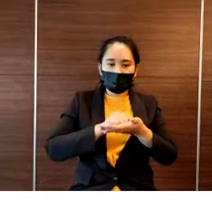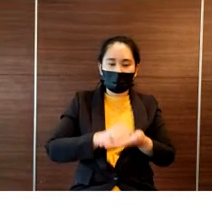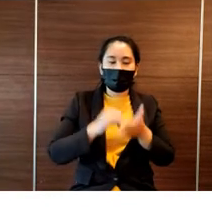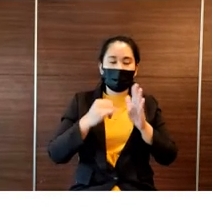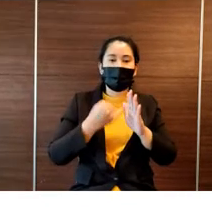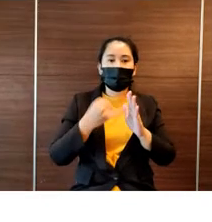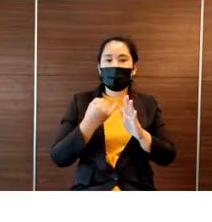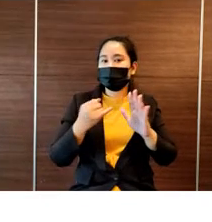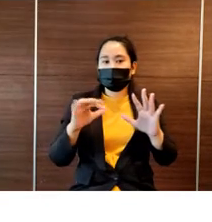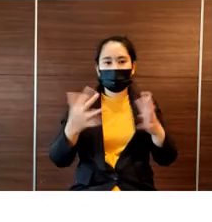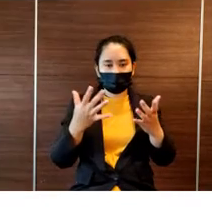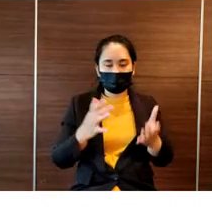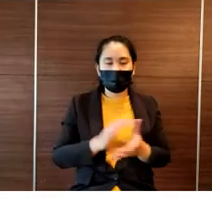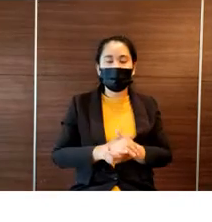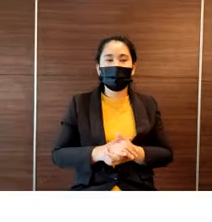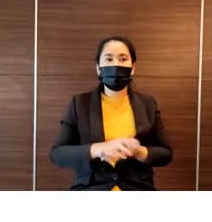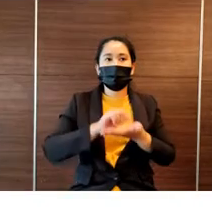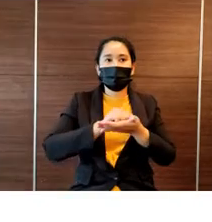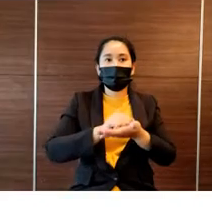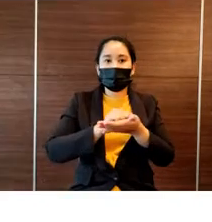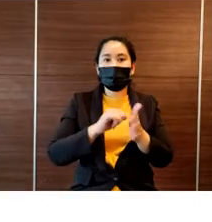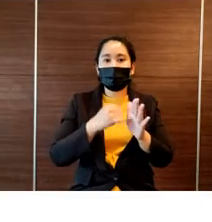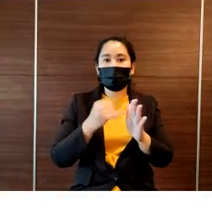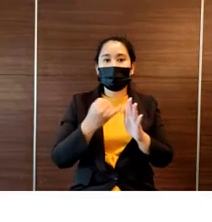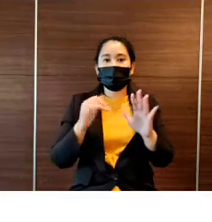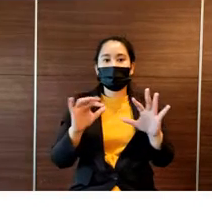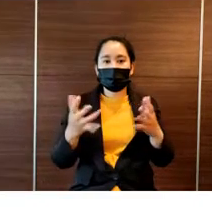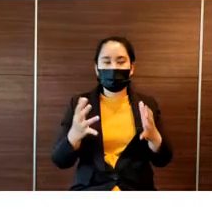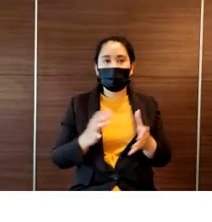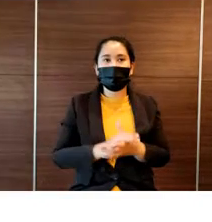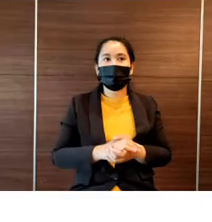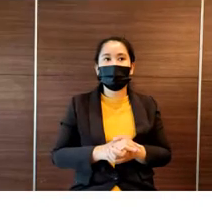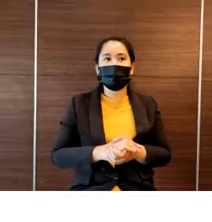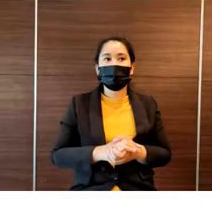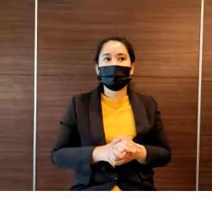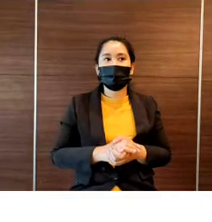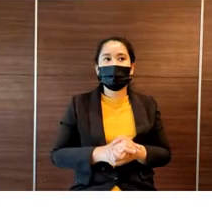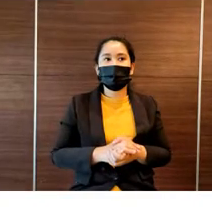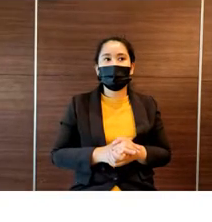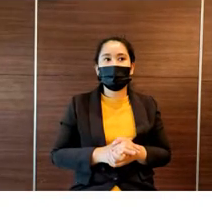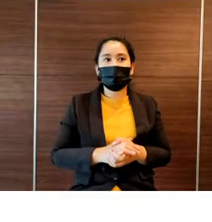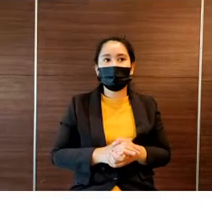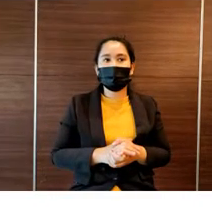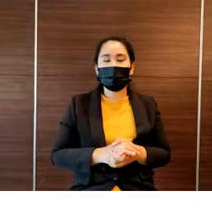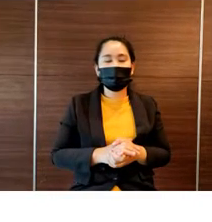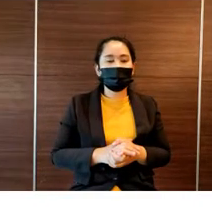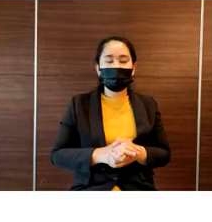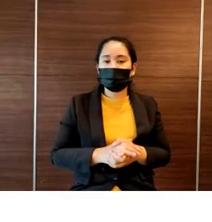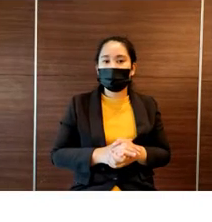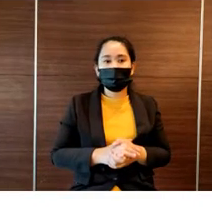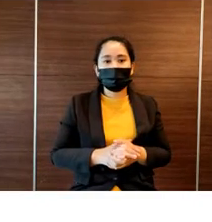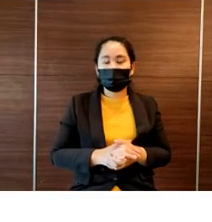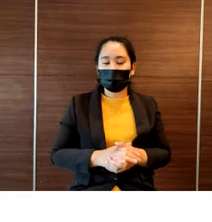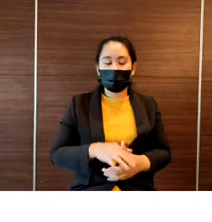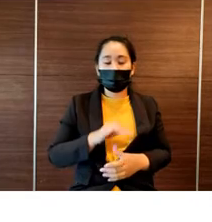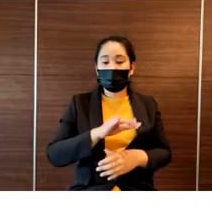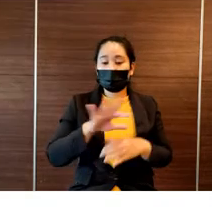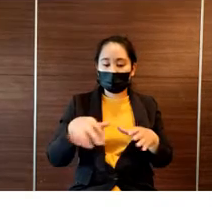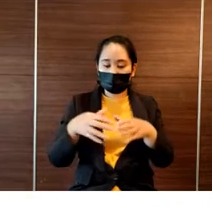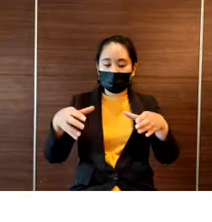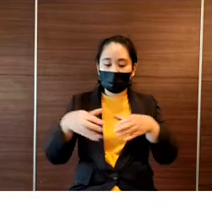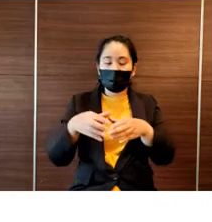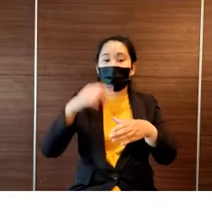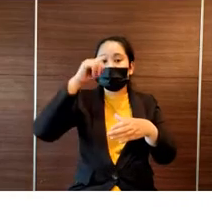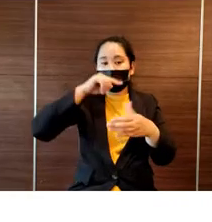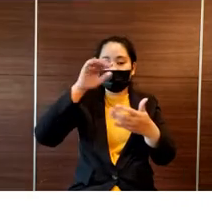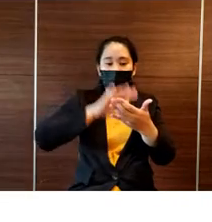ายเลยเหมือนพวกเราเหมือนชาวเกจีโอดีอย่างเราอะไรเงี้ยซึ่งมันไม่ได้เลยซึ่งพวกเขาคือคนส่วนใหญ่ของประเ